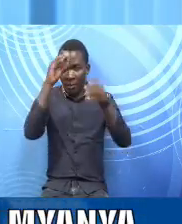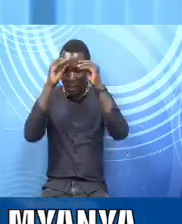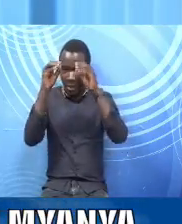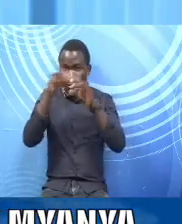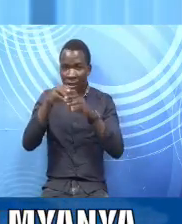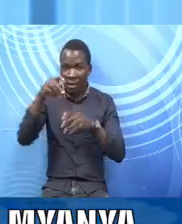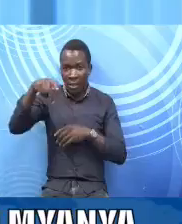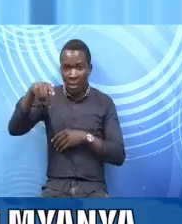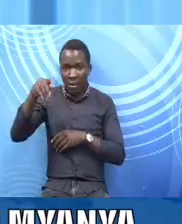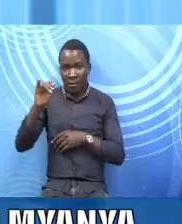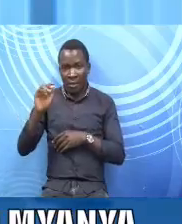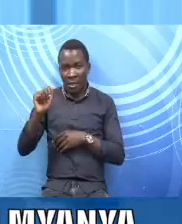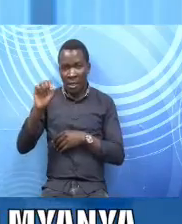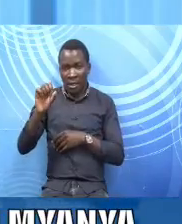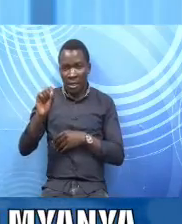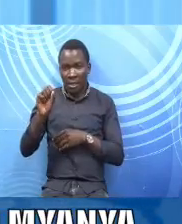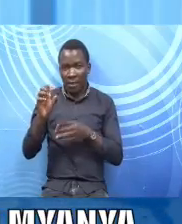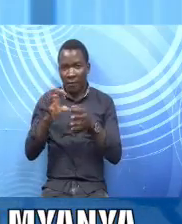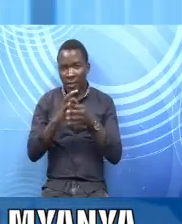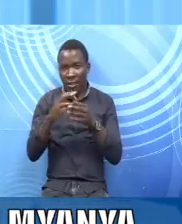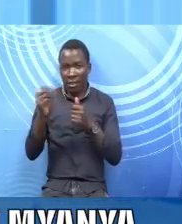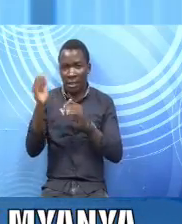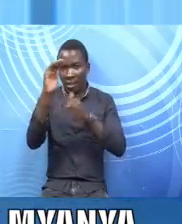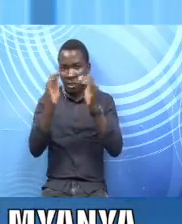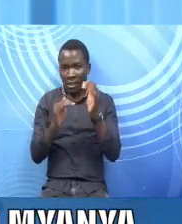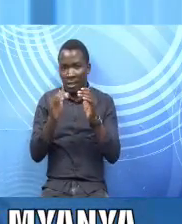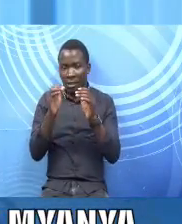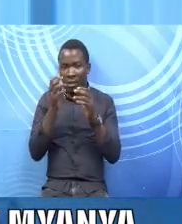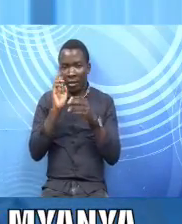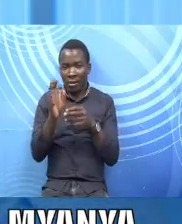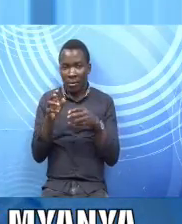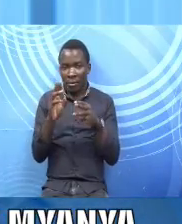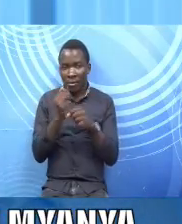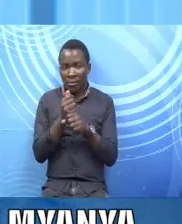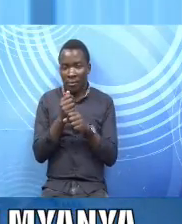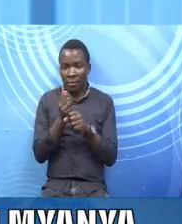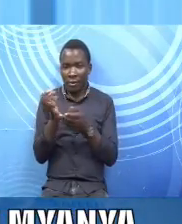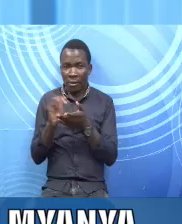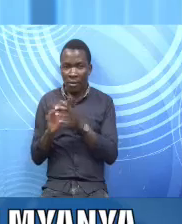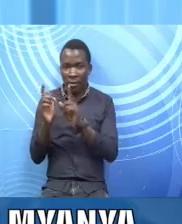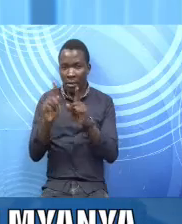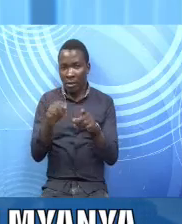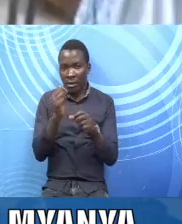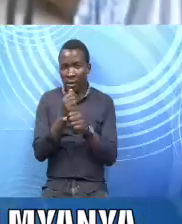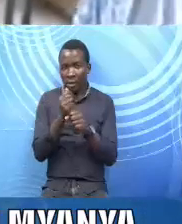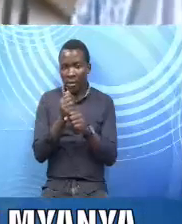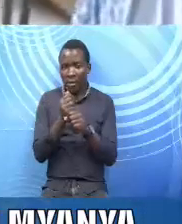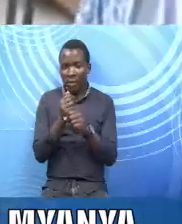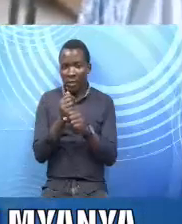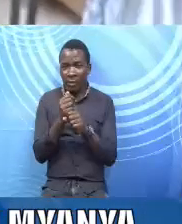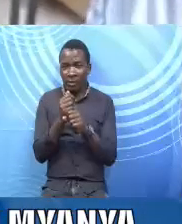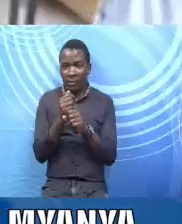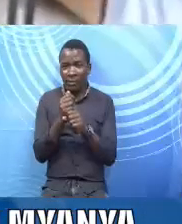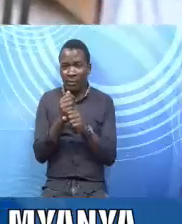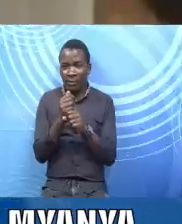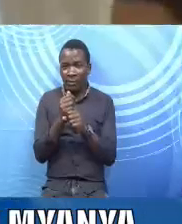na bya haruguru rero tubasaba yuko bagomba kubanza kurangiza amasomo bakabona gusubira mu kazi ndetse icyo gihe hafatwa n'umwanzuro ko n'abari